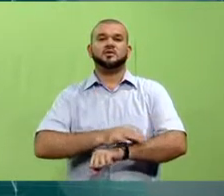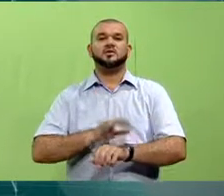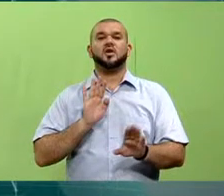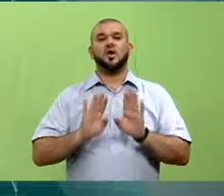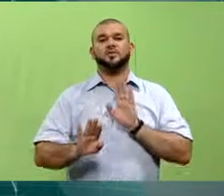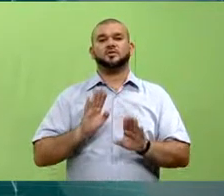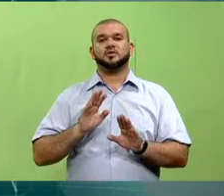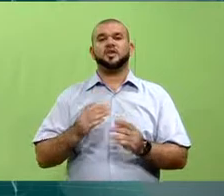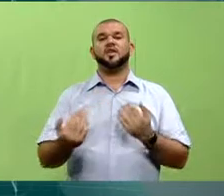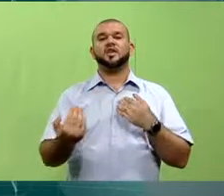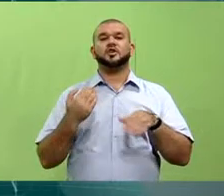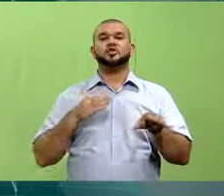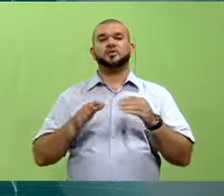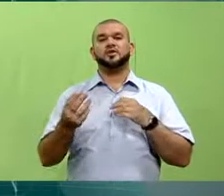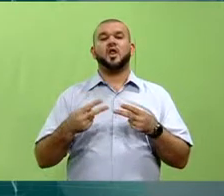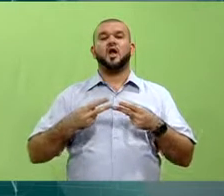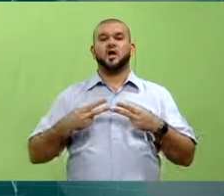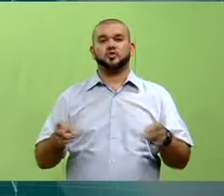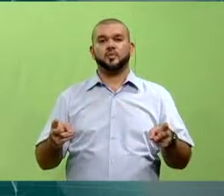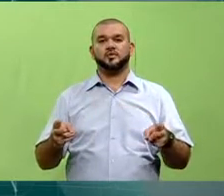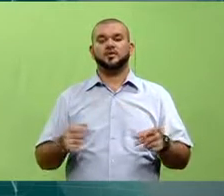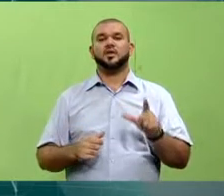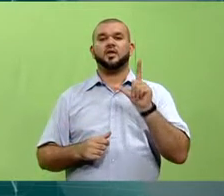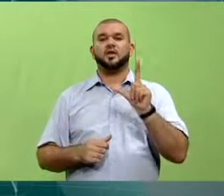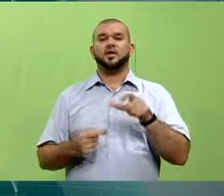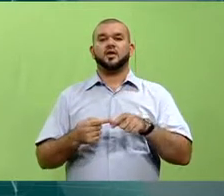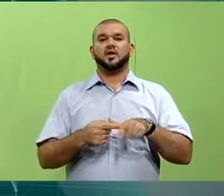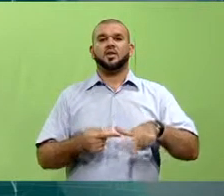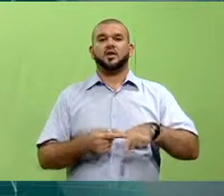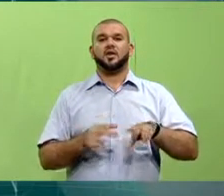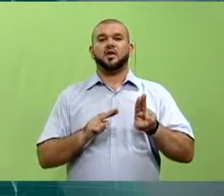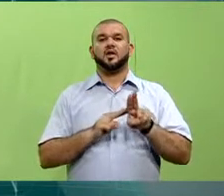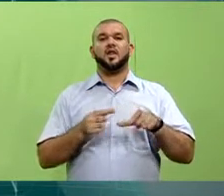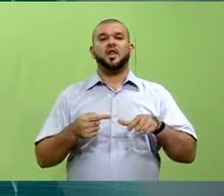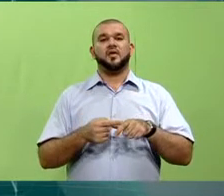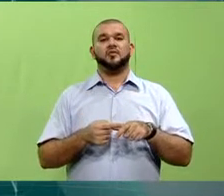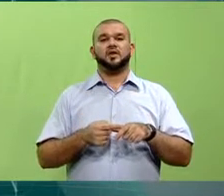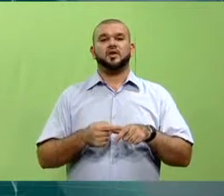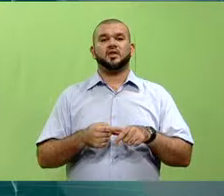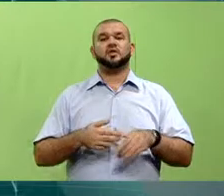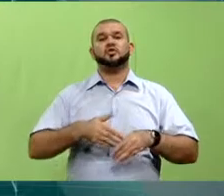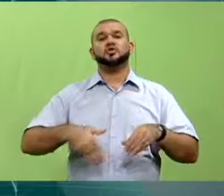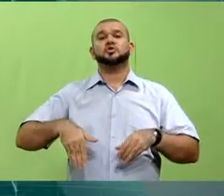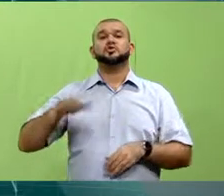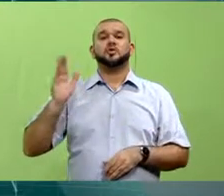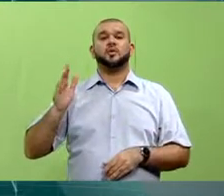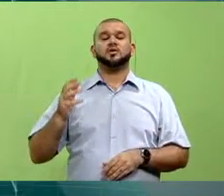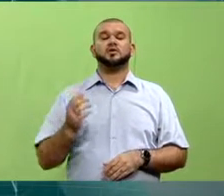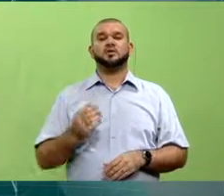önce ekonomik değil, psikolojik rahatlama sağlayacağını söyledi.